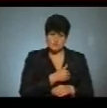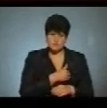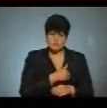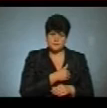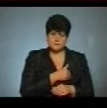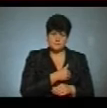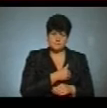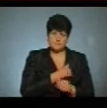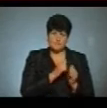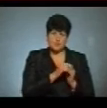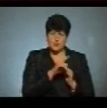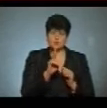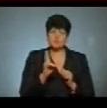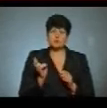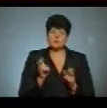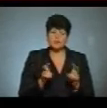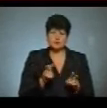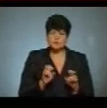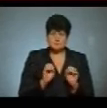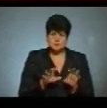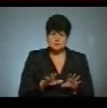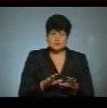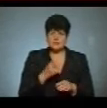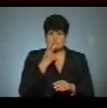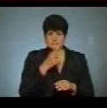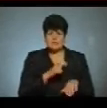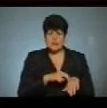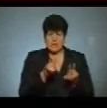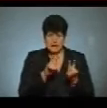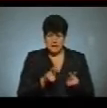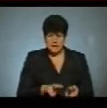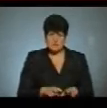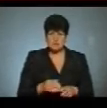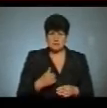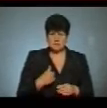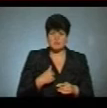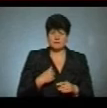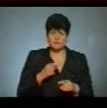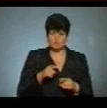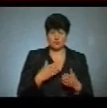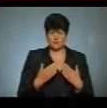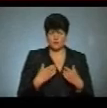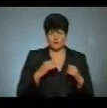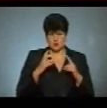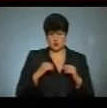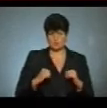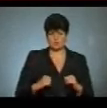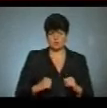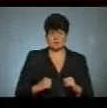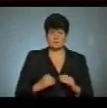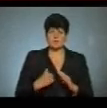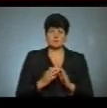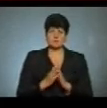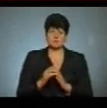температура вимірюється у кожного, хто прийшов на здачу. Дивляться лікарі, обстежують. І тому ми в тому відношенні спокійні. Ми